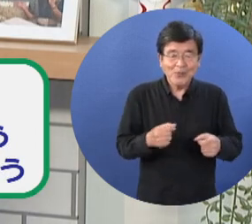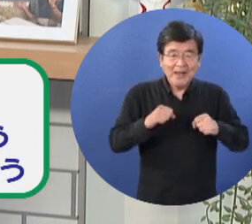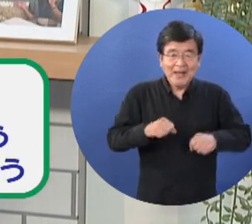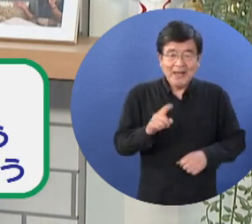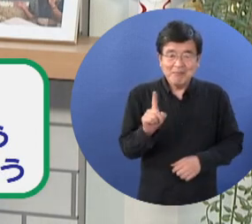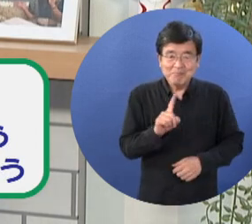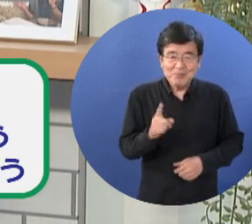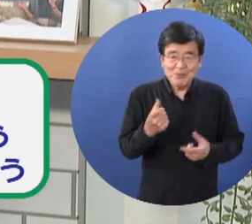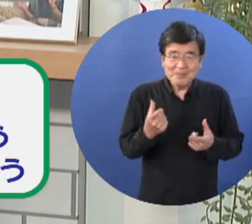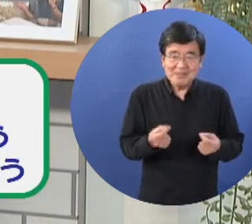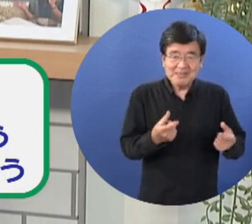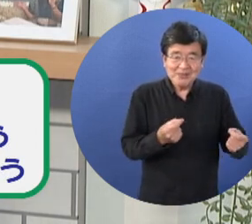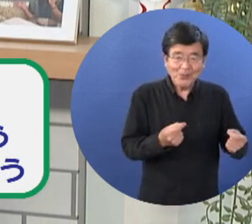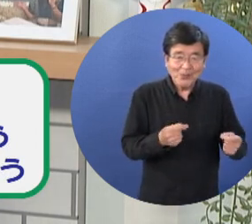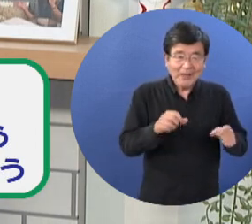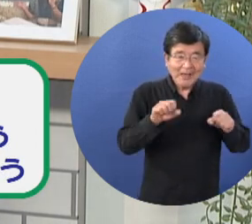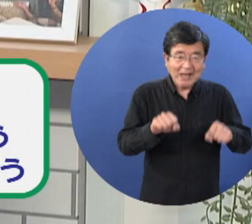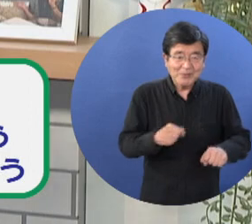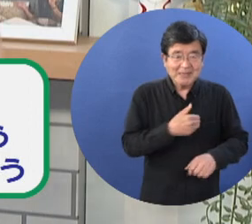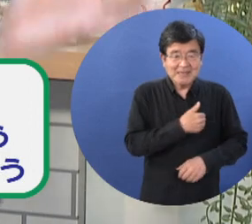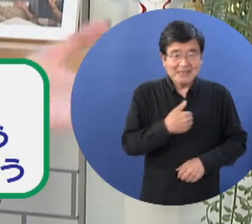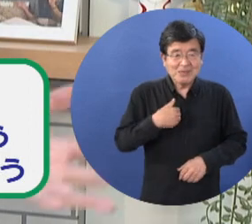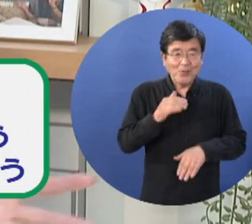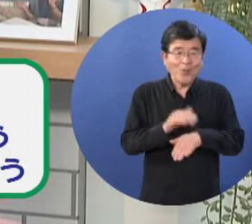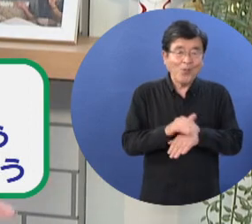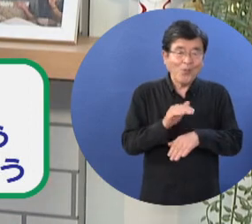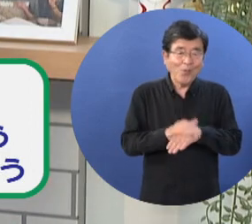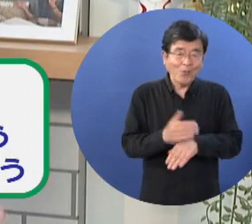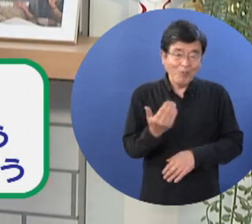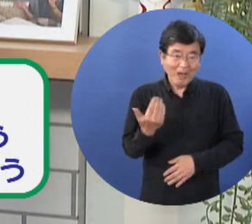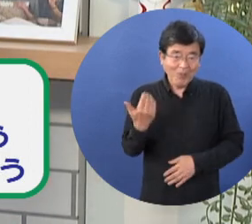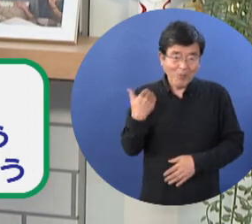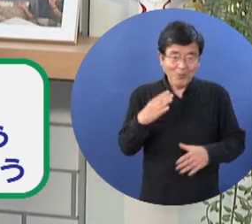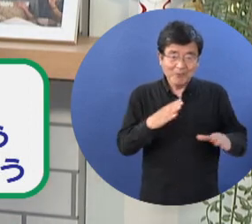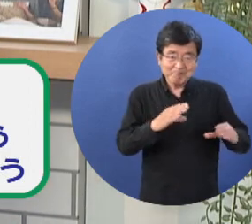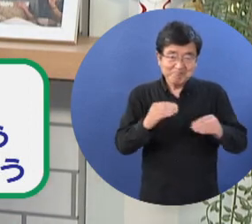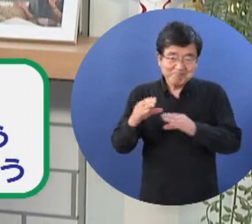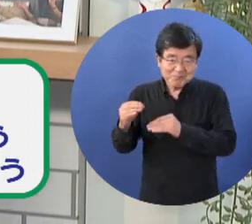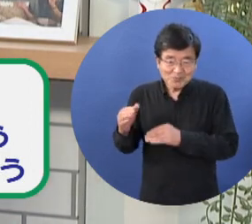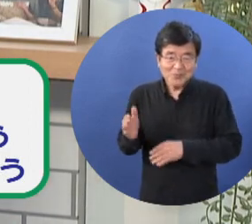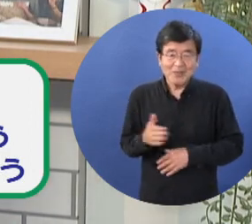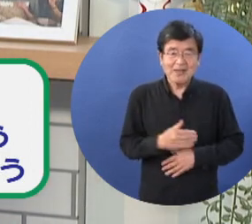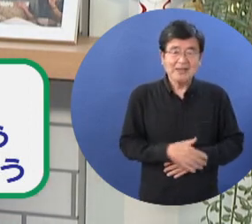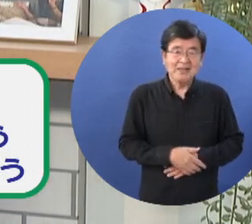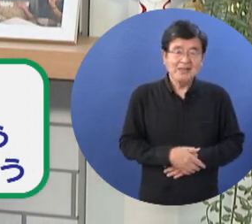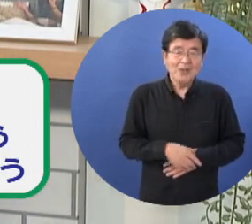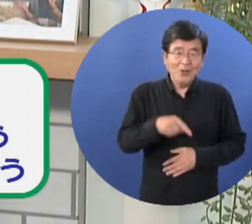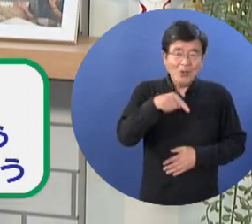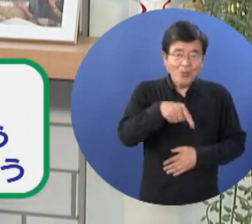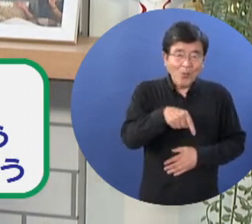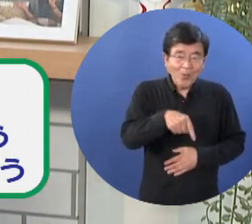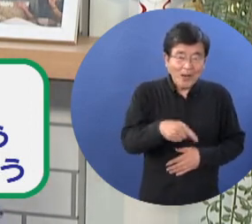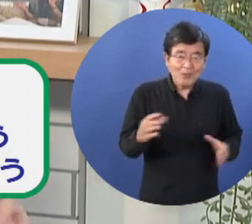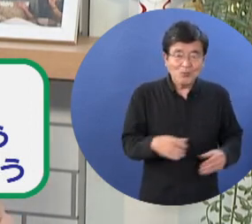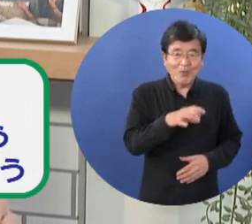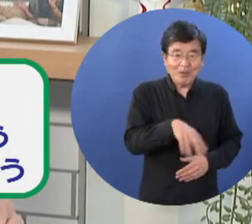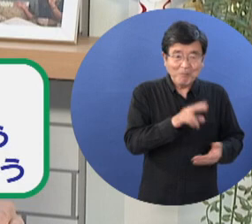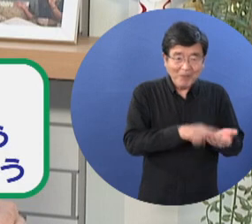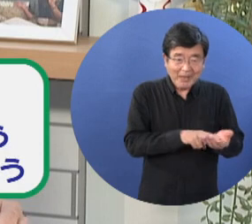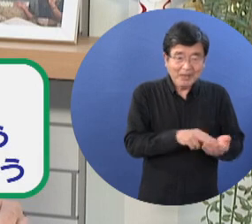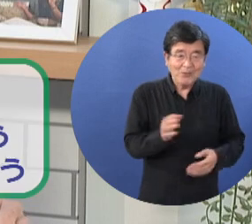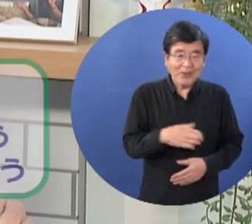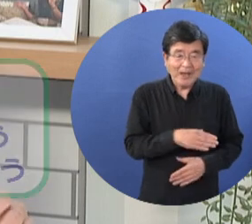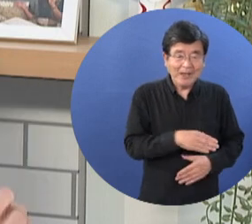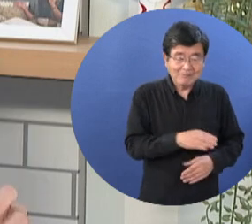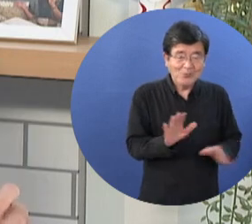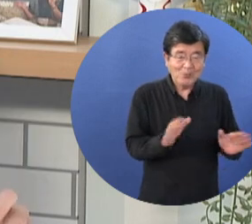前に話し合っておくとか、はいはいはい、まあ、ここを集合場所にしようねっていうようなことをお子さんと一緒にこう話し合うことが大